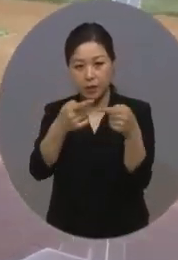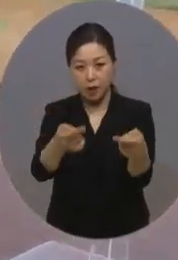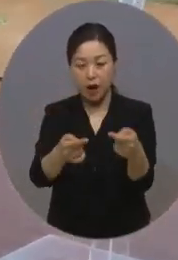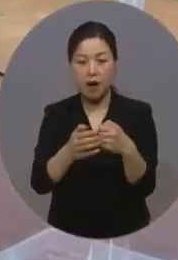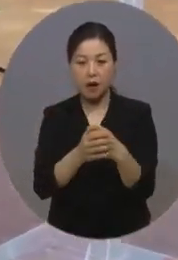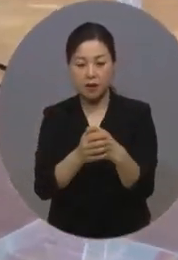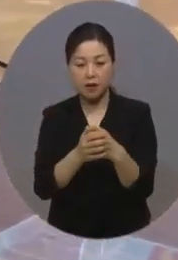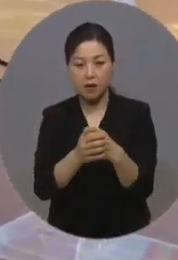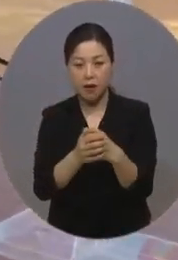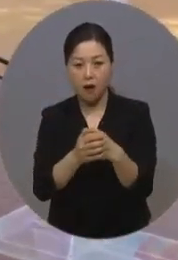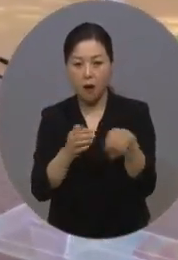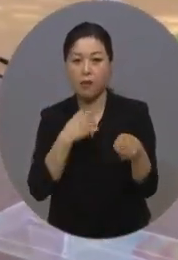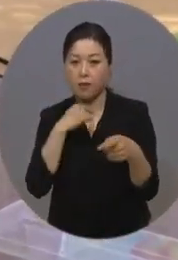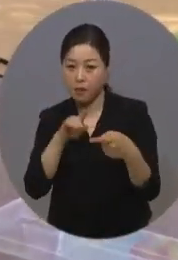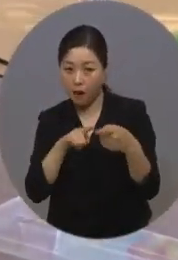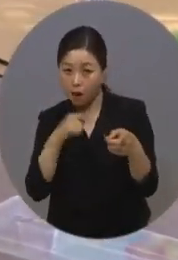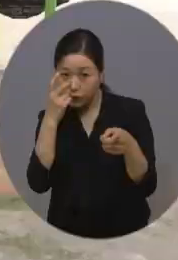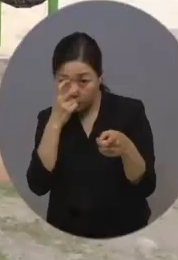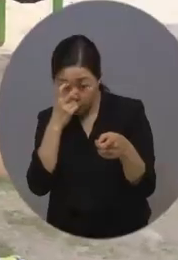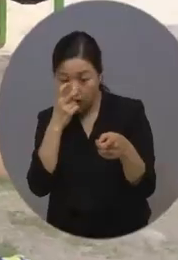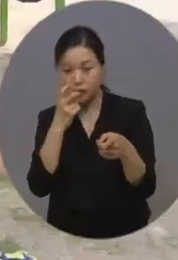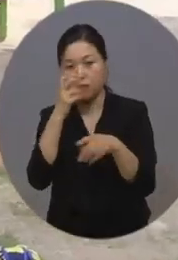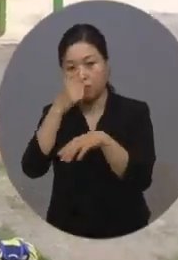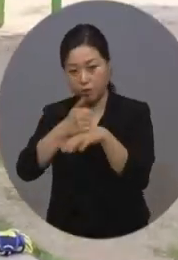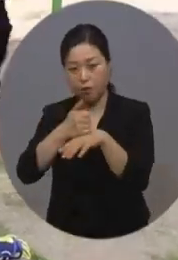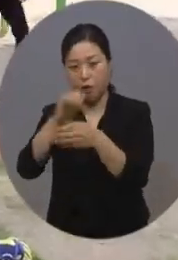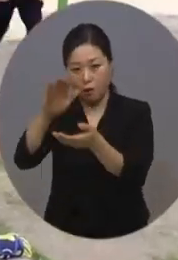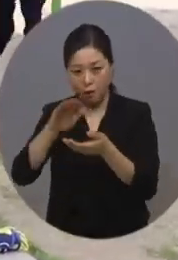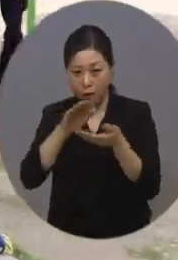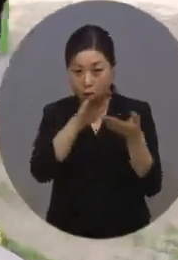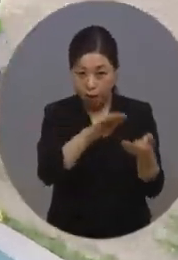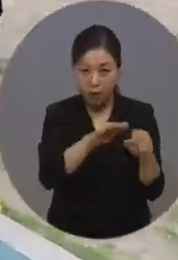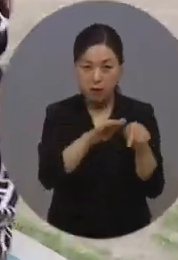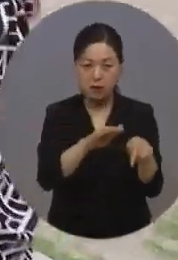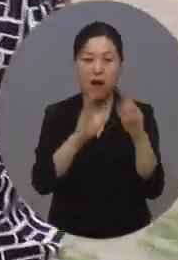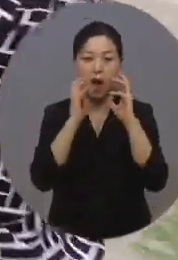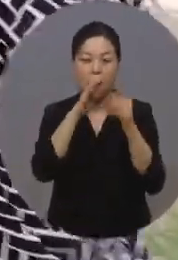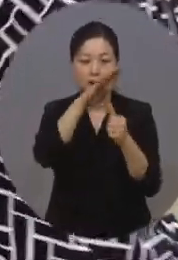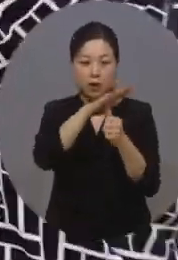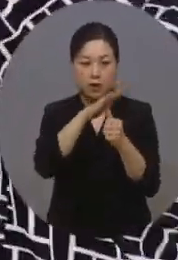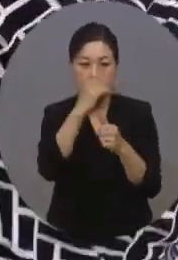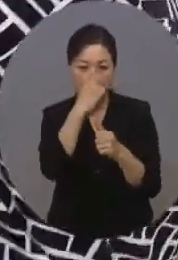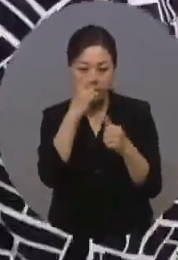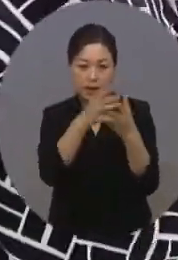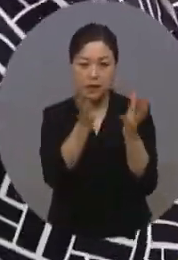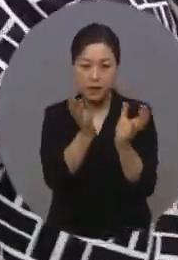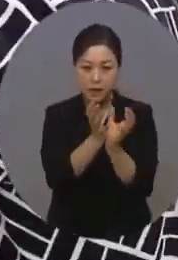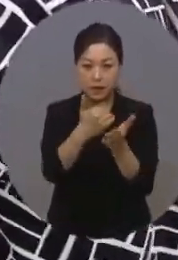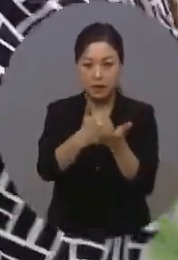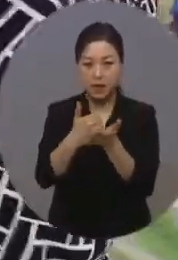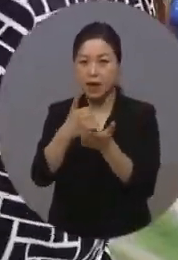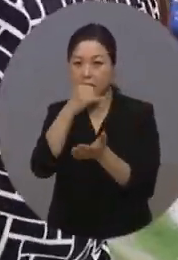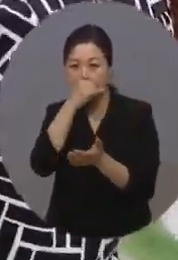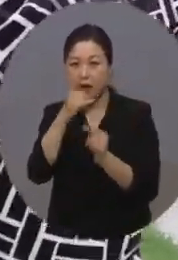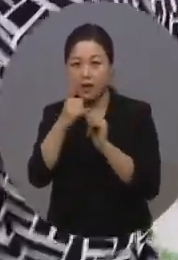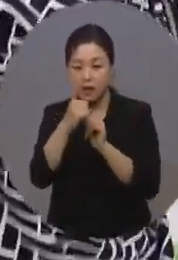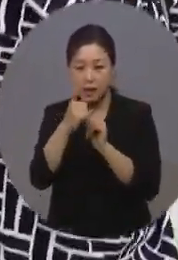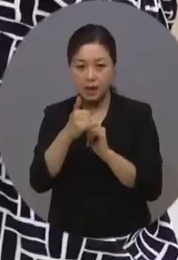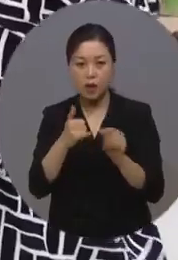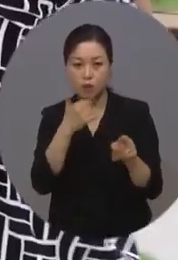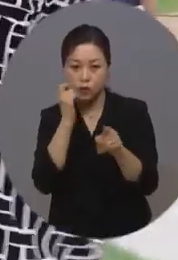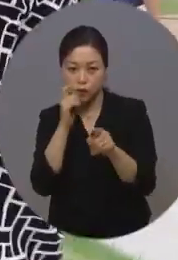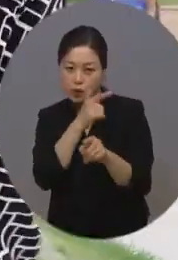선호도 설문조사를 통해 의견을 반영하는 등 어린이 감리단이 제기한 미비사항도